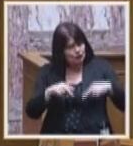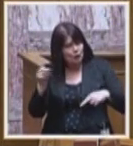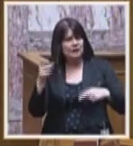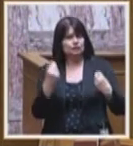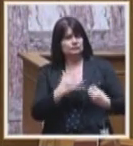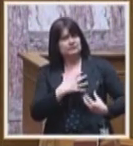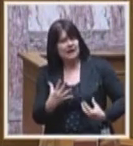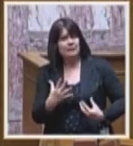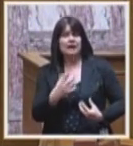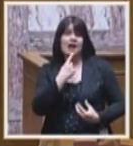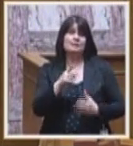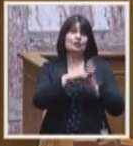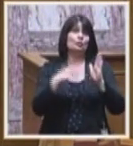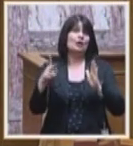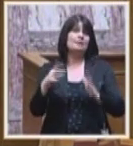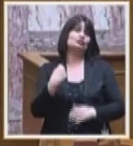Απλά σας απέρριψαν.